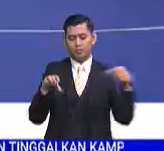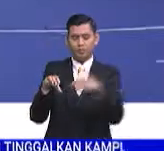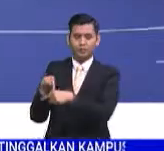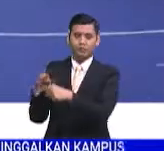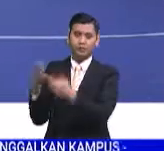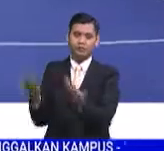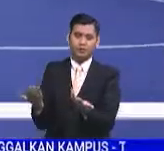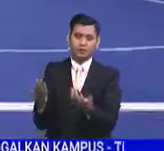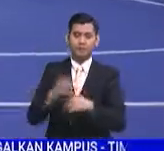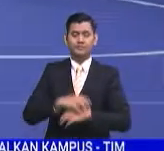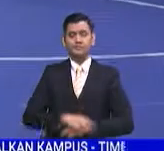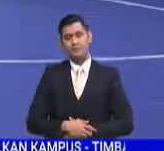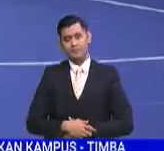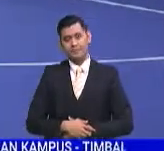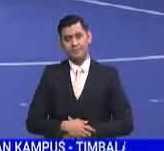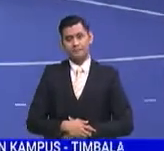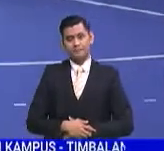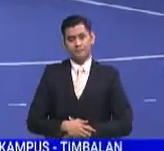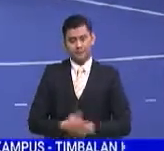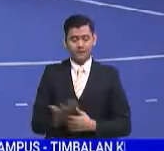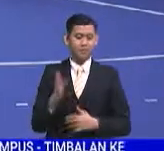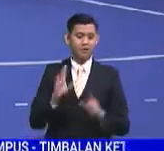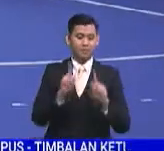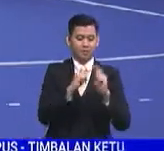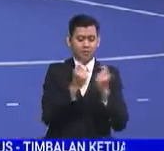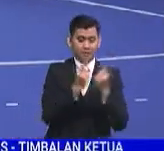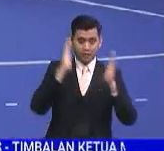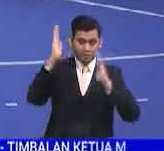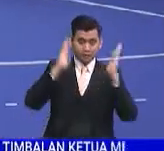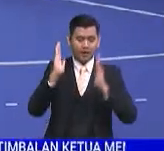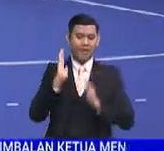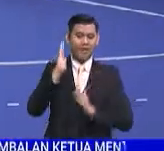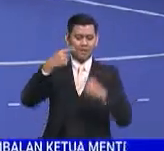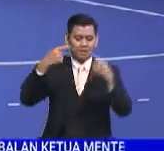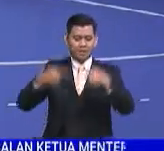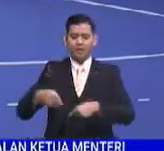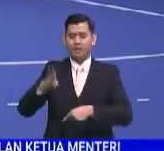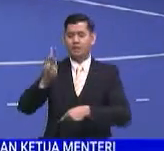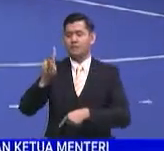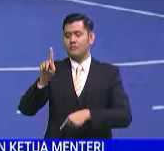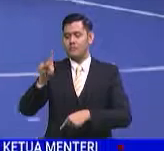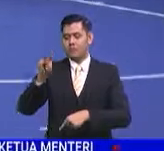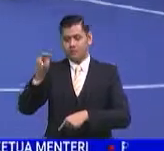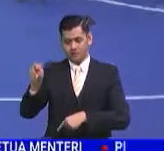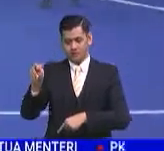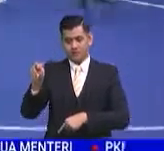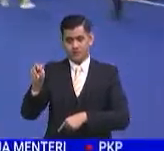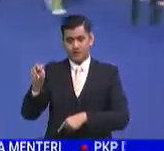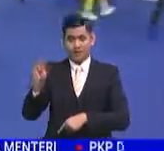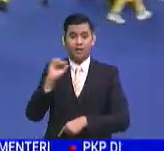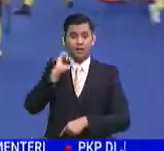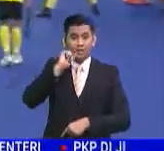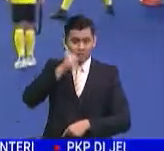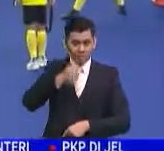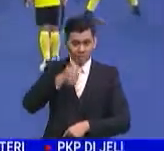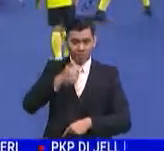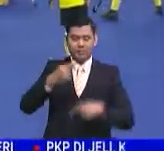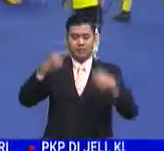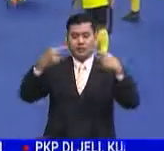Tigers. Skuad negara akan bertemu Great Britain pada aksi persahabatan terakhir esok. Pasukan Jepun dan Great Britain menggunakan siri